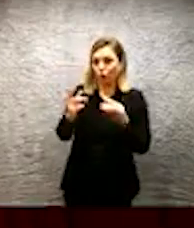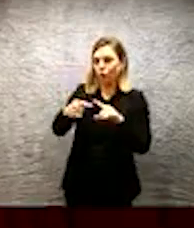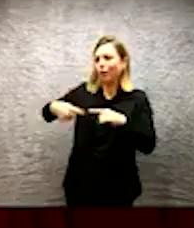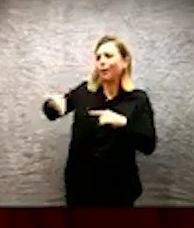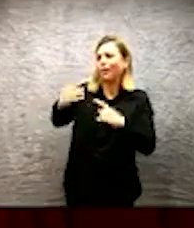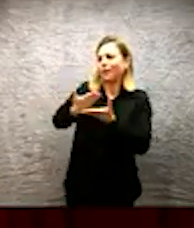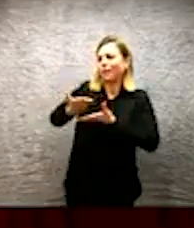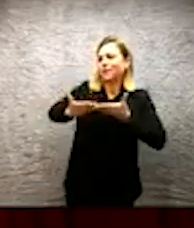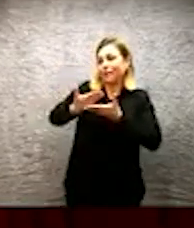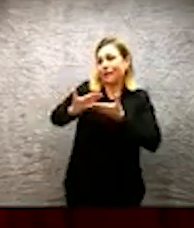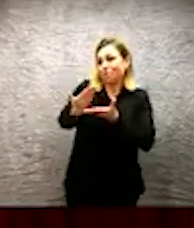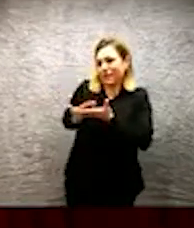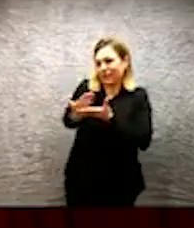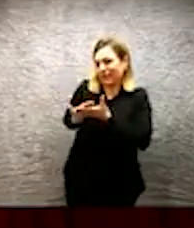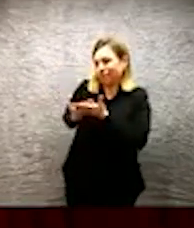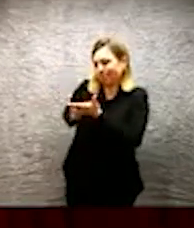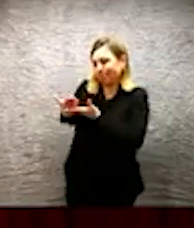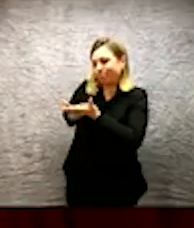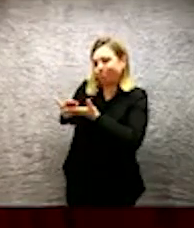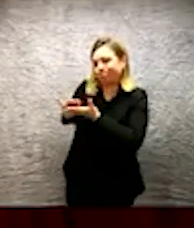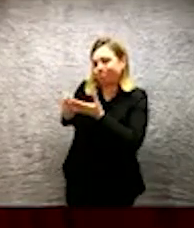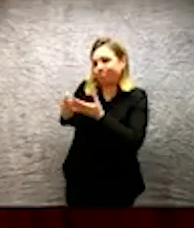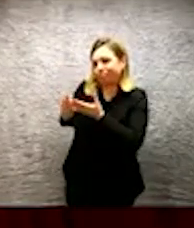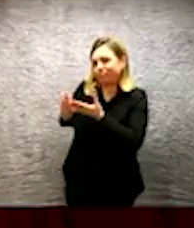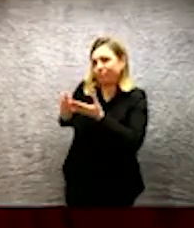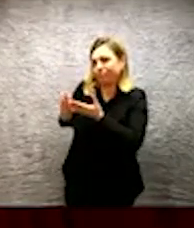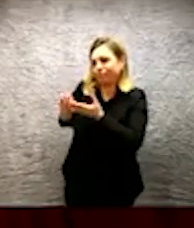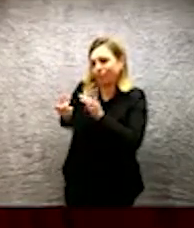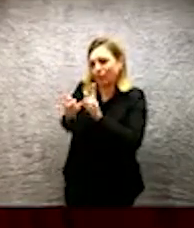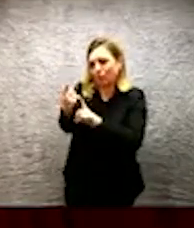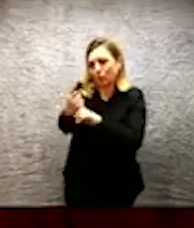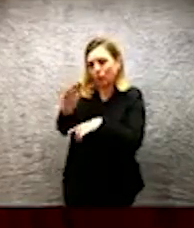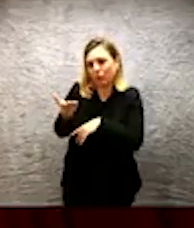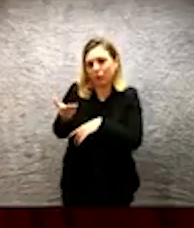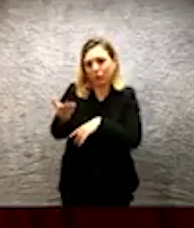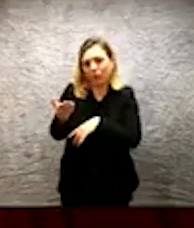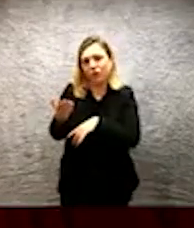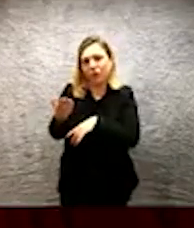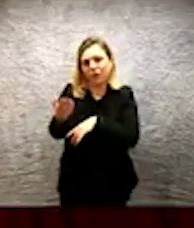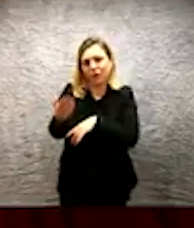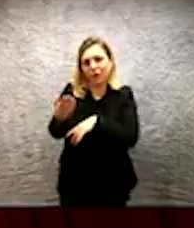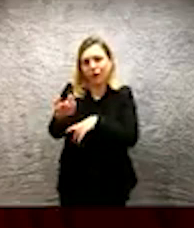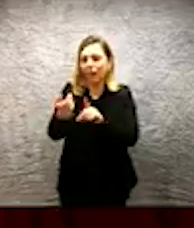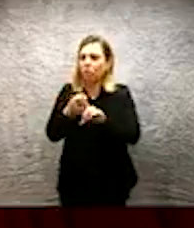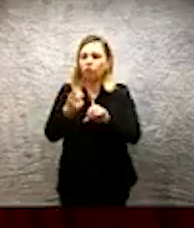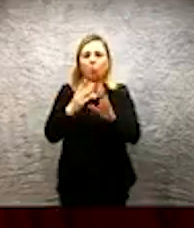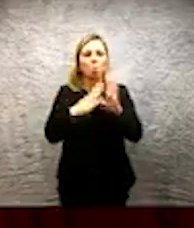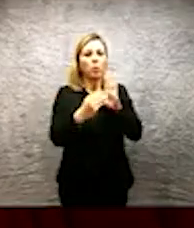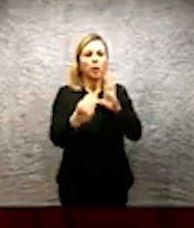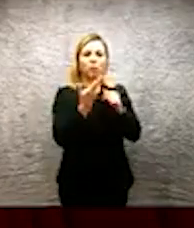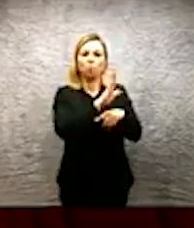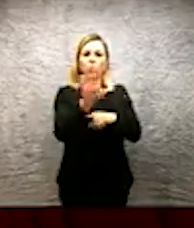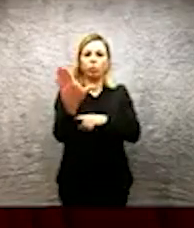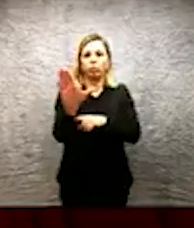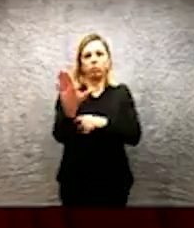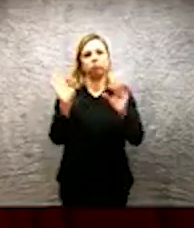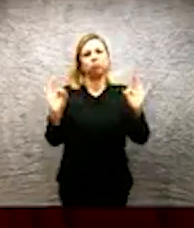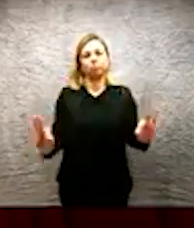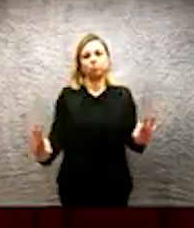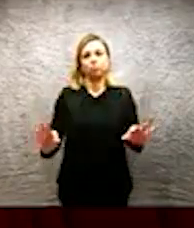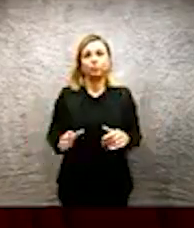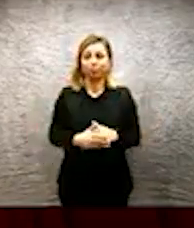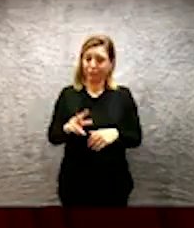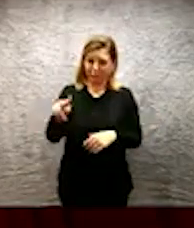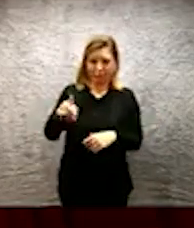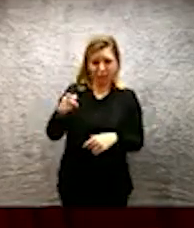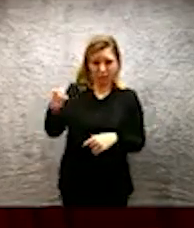dire. Et c'est important qu'en effet, on soit aussi exemplaire. Je suis d'accord. Je suis